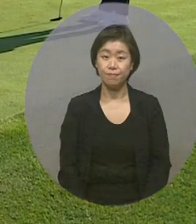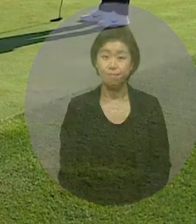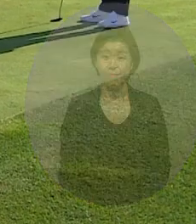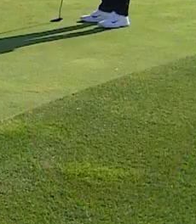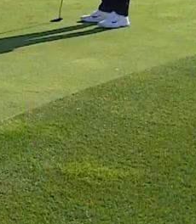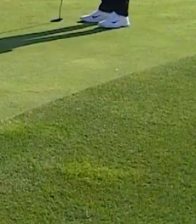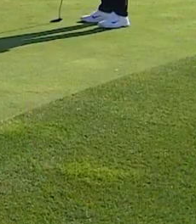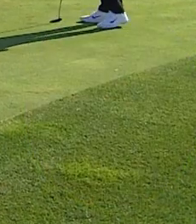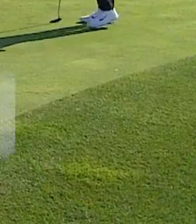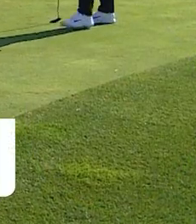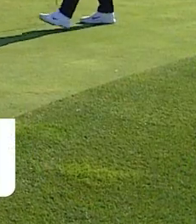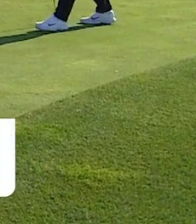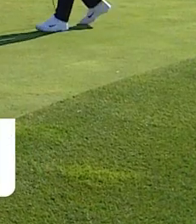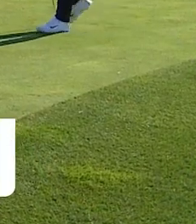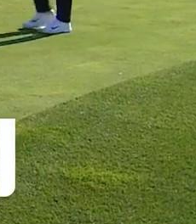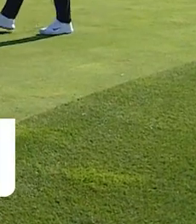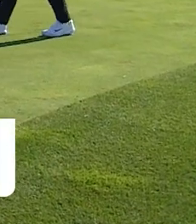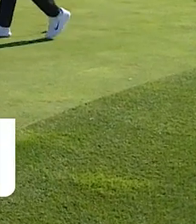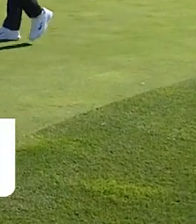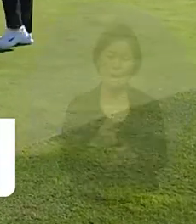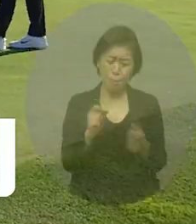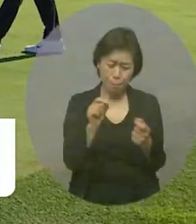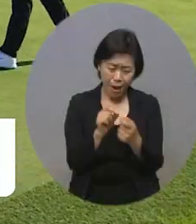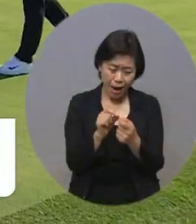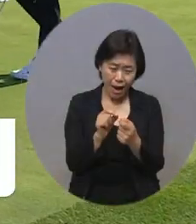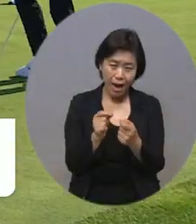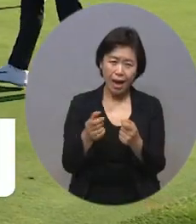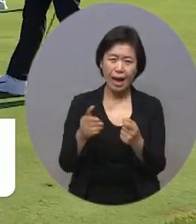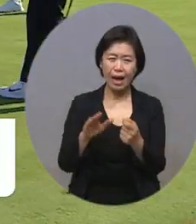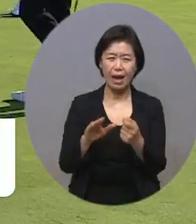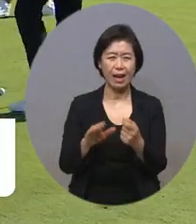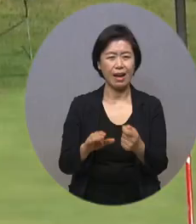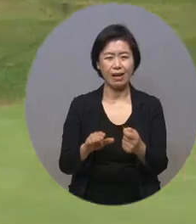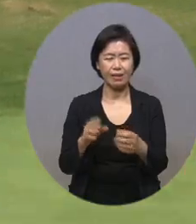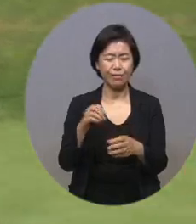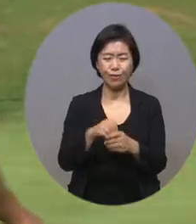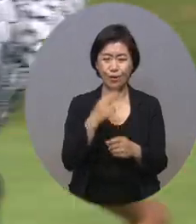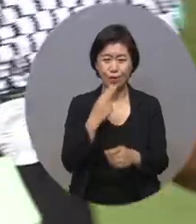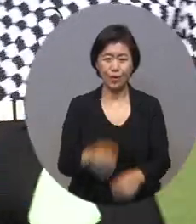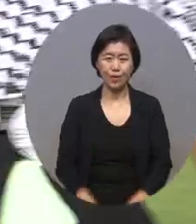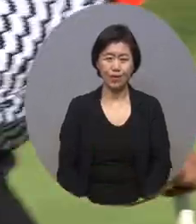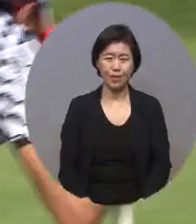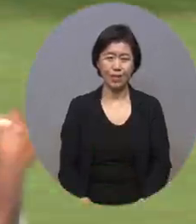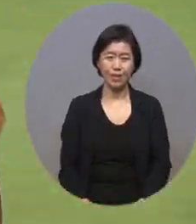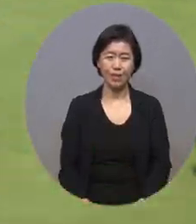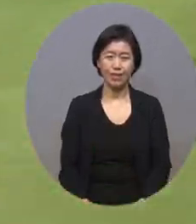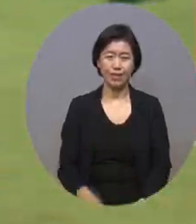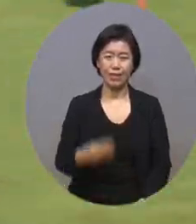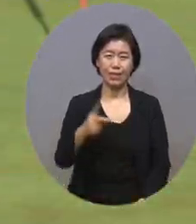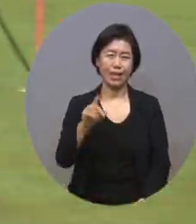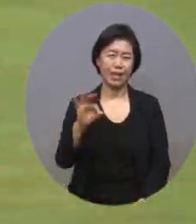좋다. 아, 잘 친다. 잘 친다. 생각보다 왼쪽이 많더라. 오른쪽이 많더라고. 많더라고. 아 나이가 안 맞아.